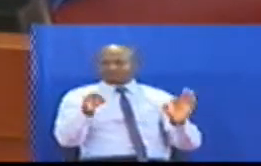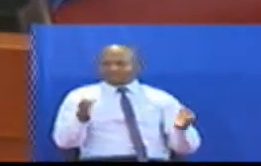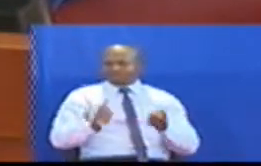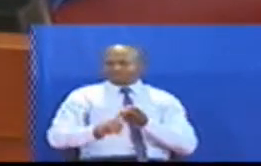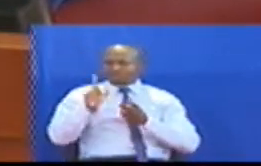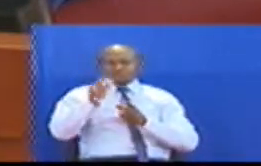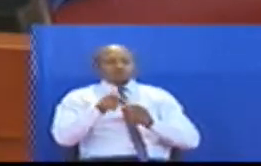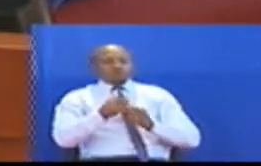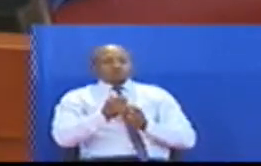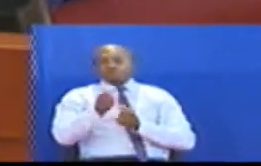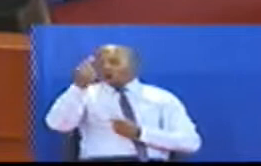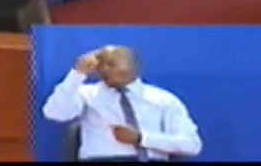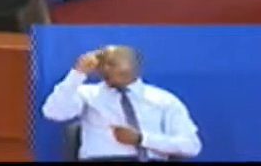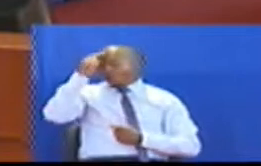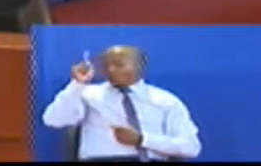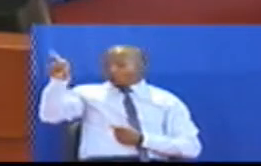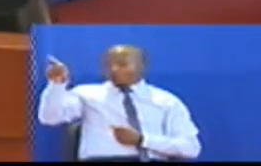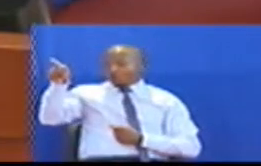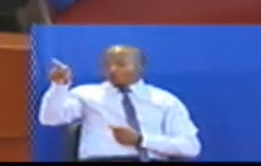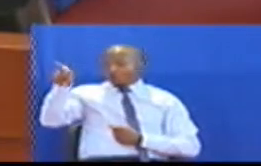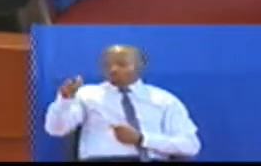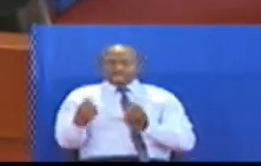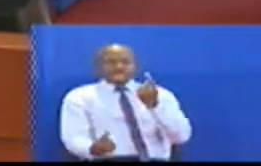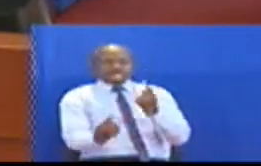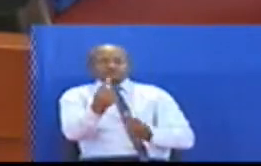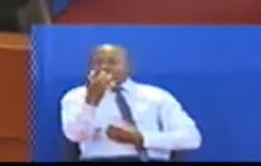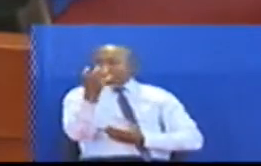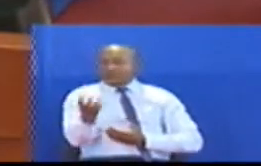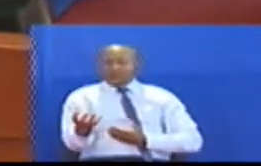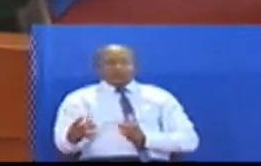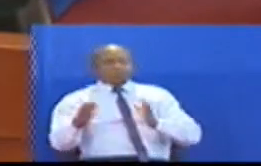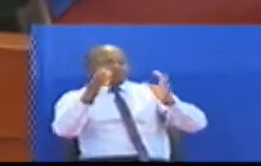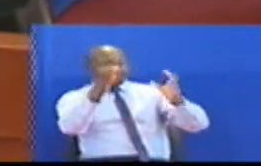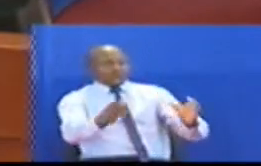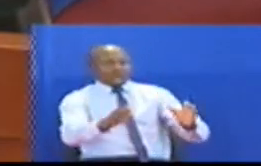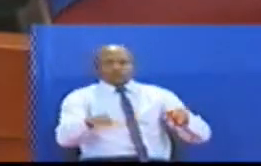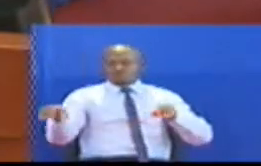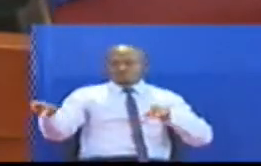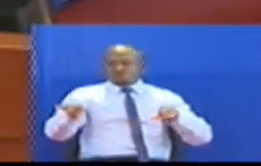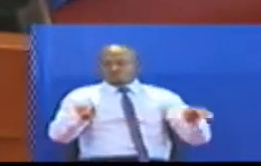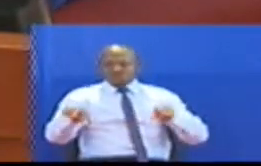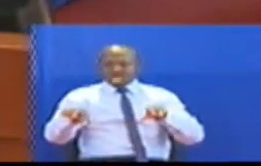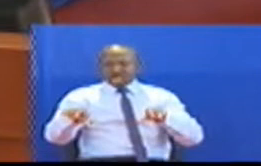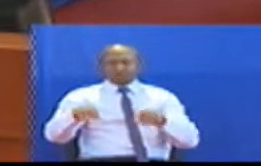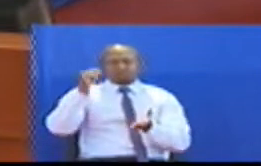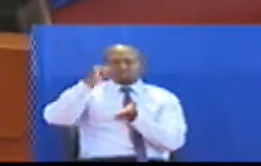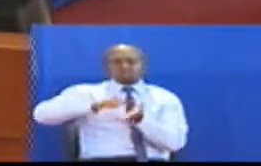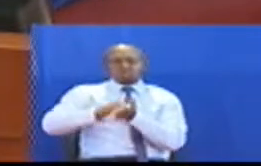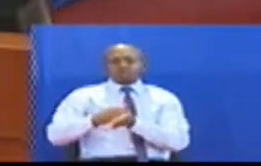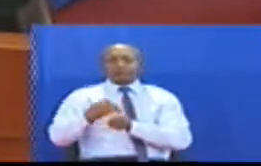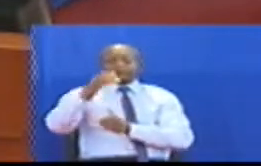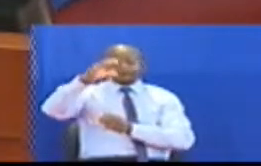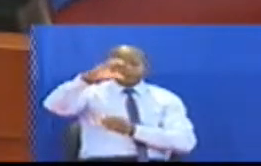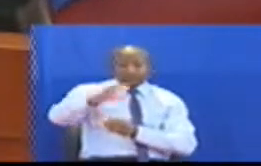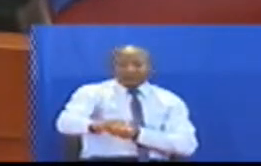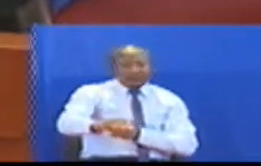Wagogo huweki jiko la mkaa au kuni afu kaweka chungu afu kajifukizia, hapana. Kwa sababu kiweka